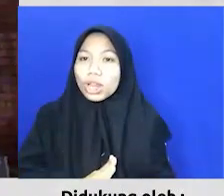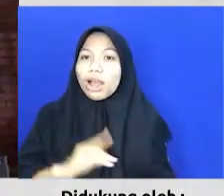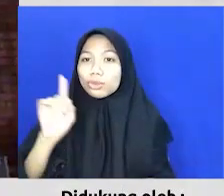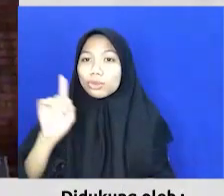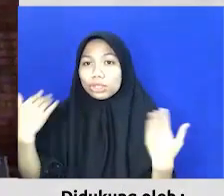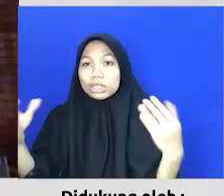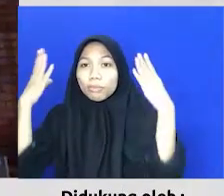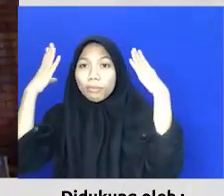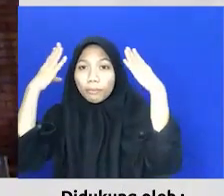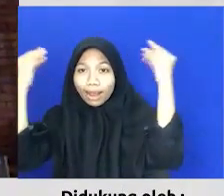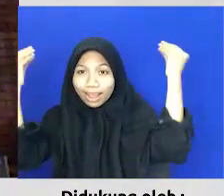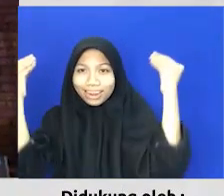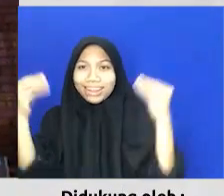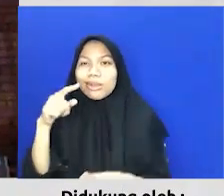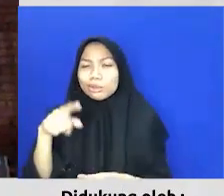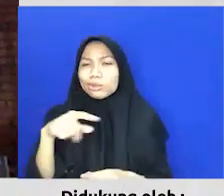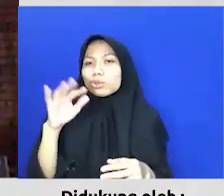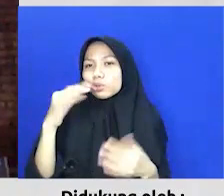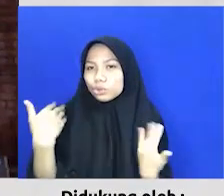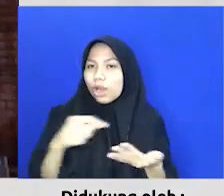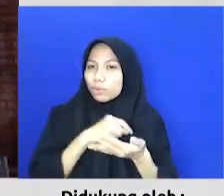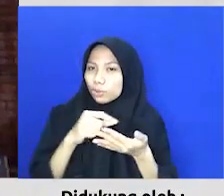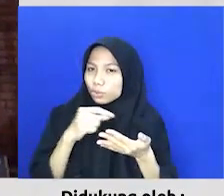salah satu film yang juga monumental